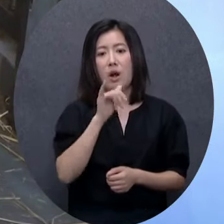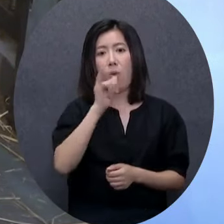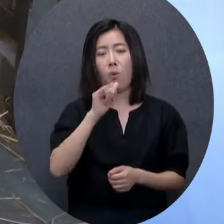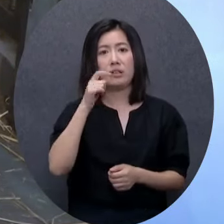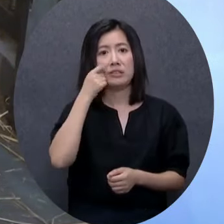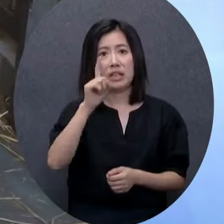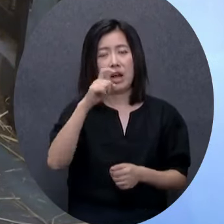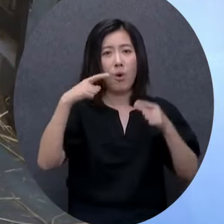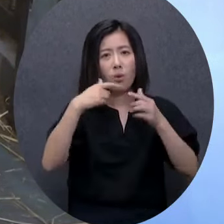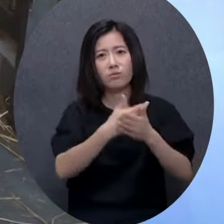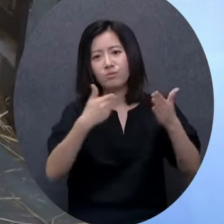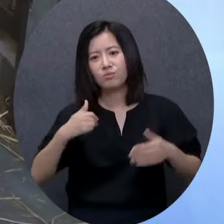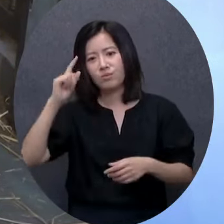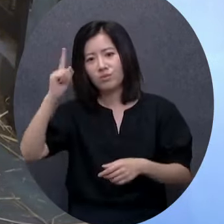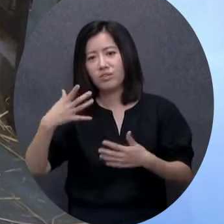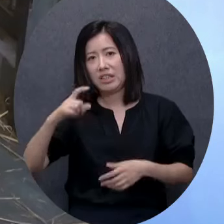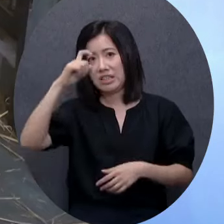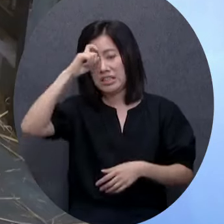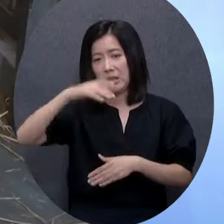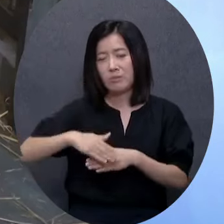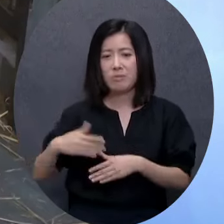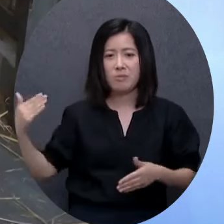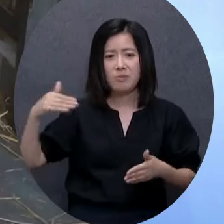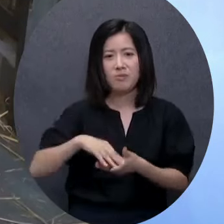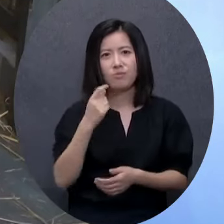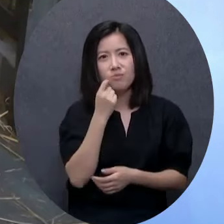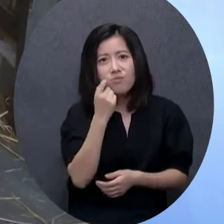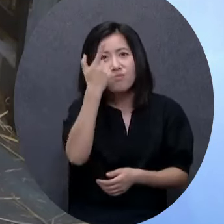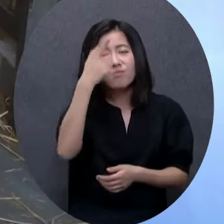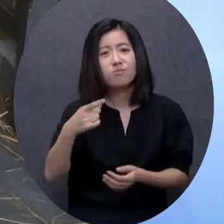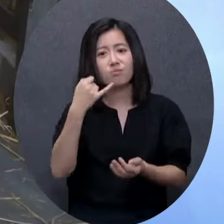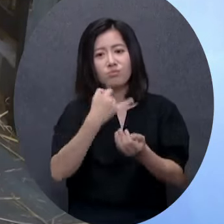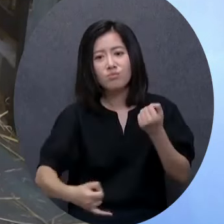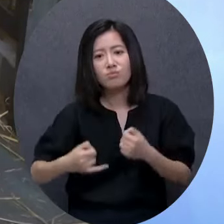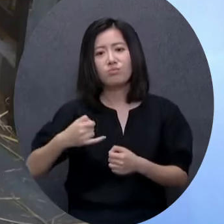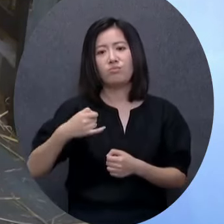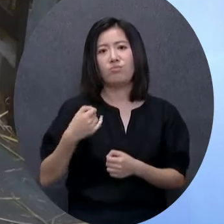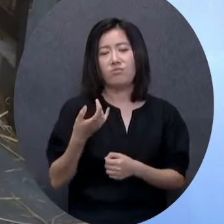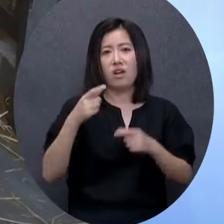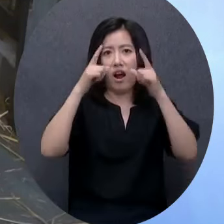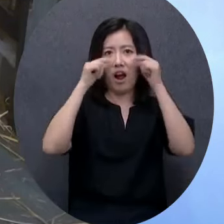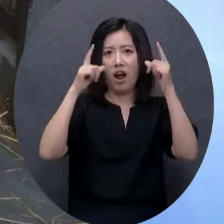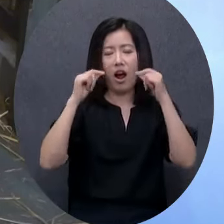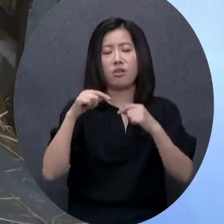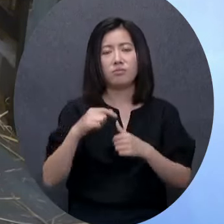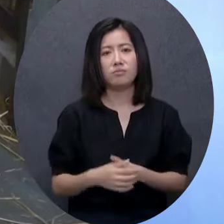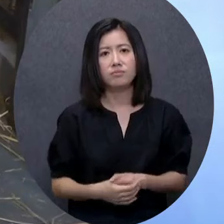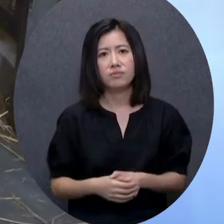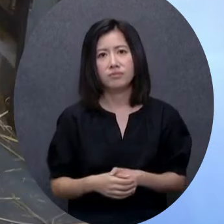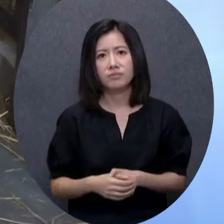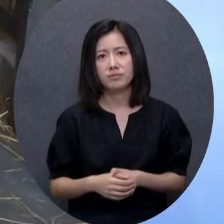日，她亦都成為有紀錄以來最年長成功初次產子的大熊貓。